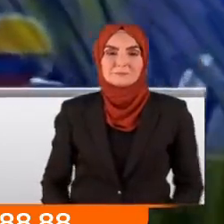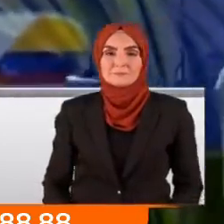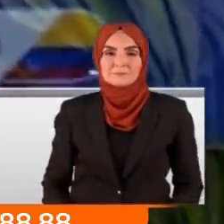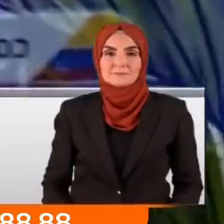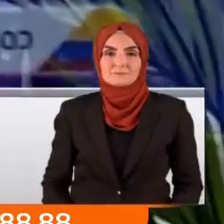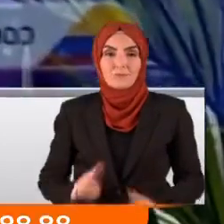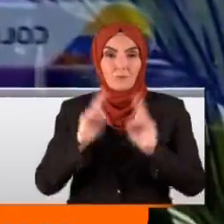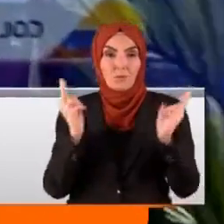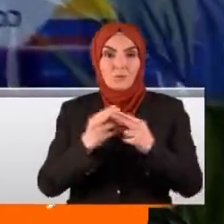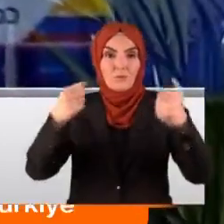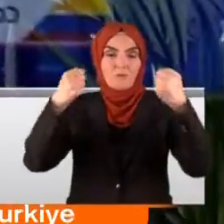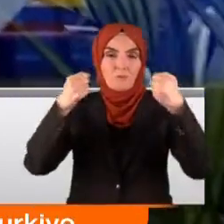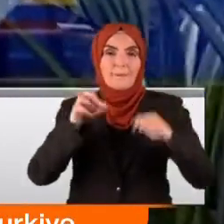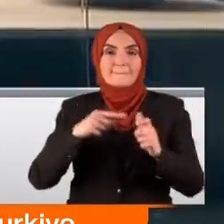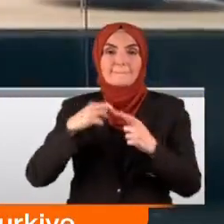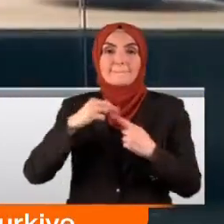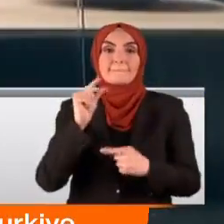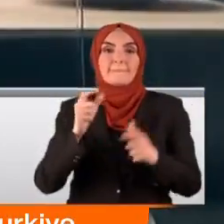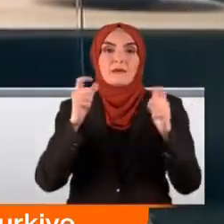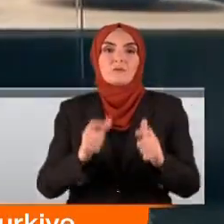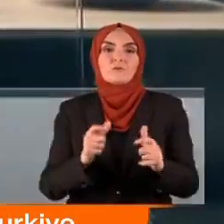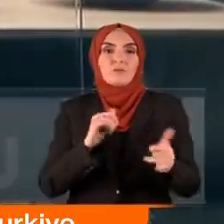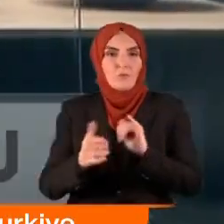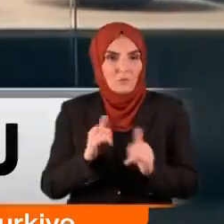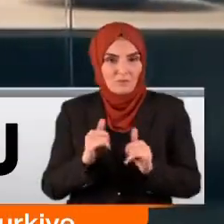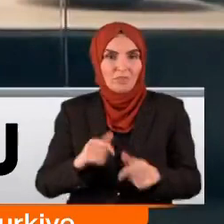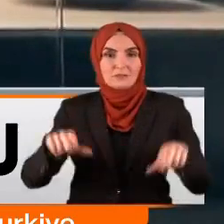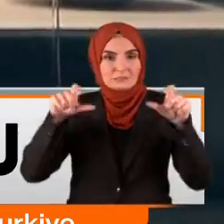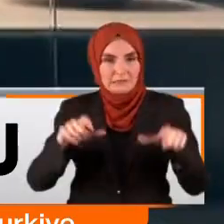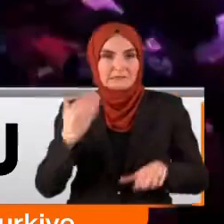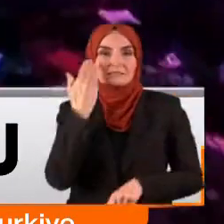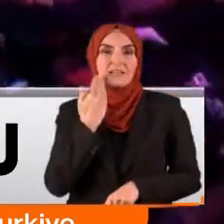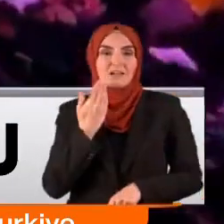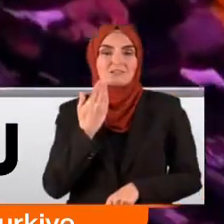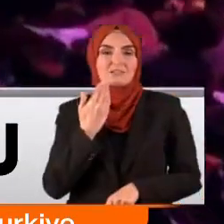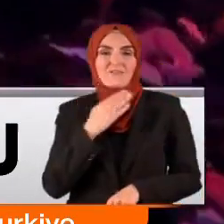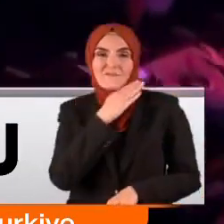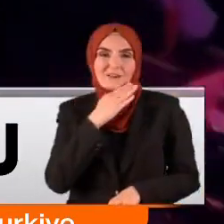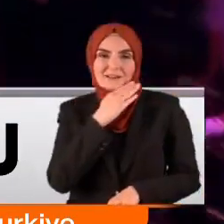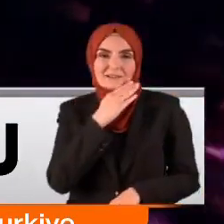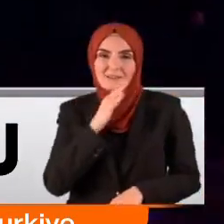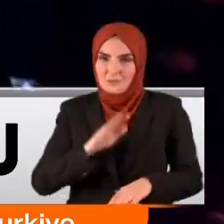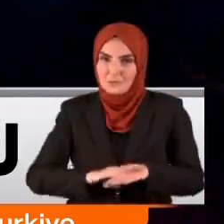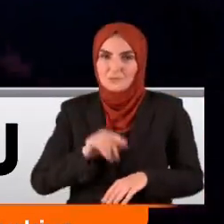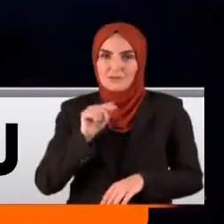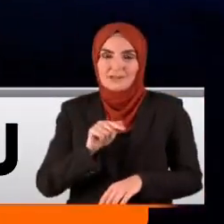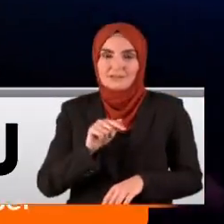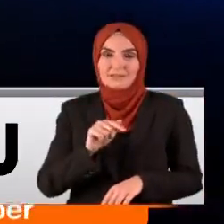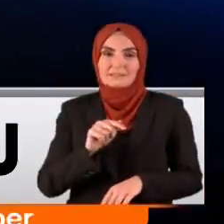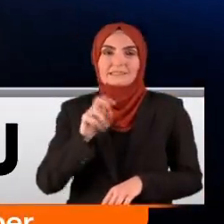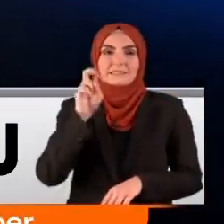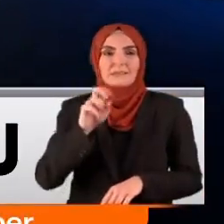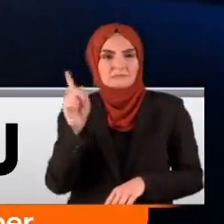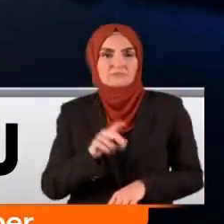Dünya Kupası Peru'da oynandı. Saha ve seyirci avantajını kullanan Francesco de la Cruz, 8'e 8 bir kortta finalde